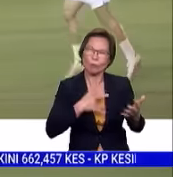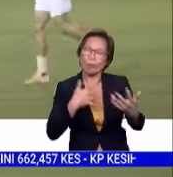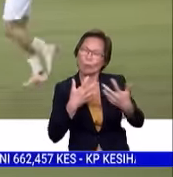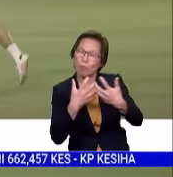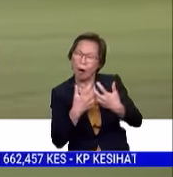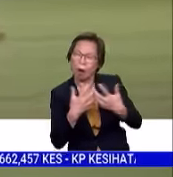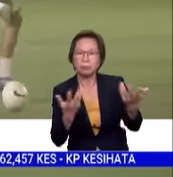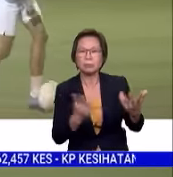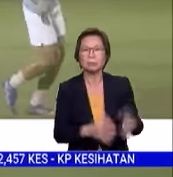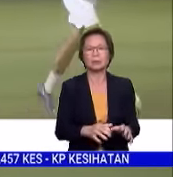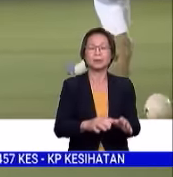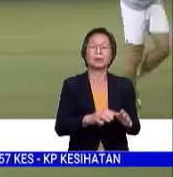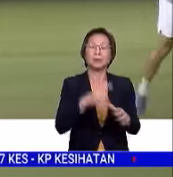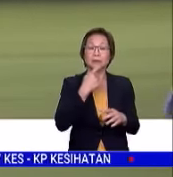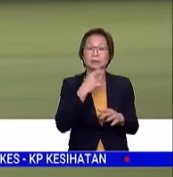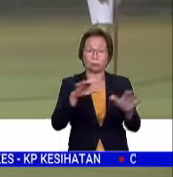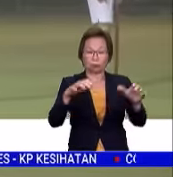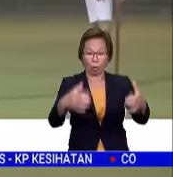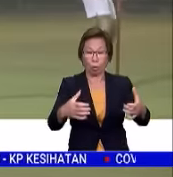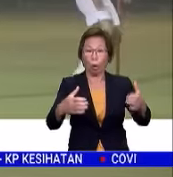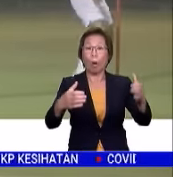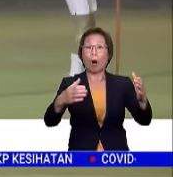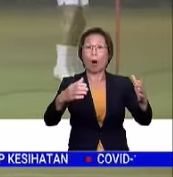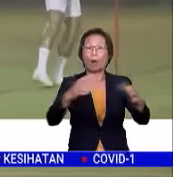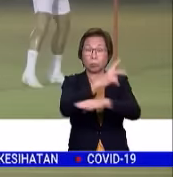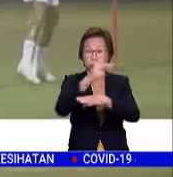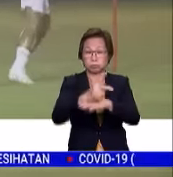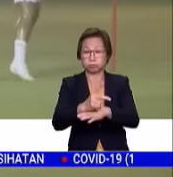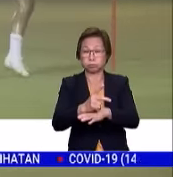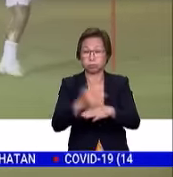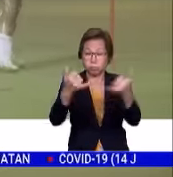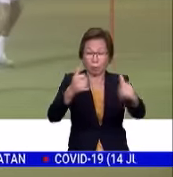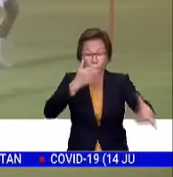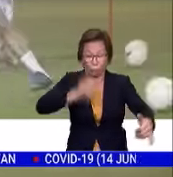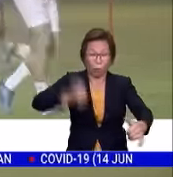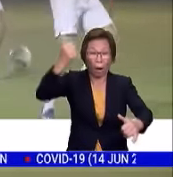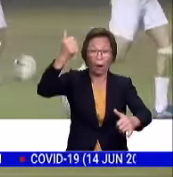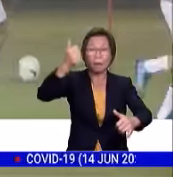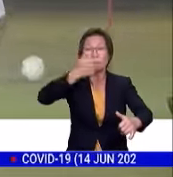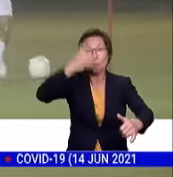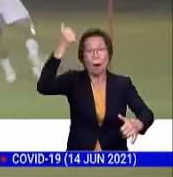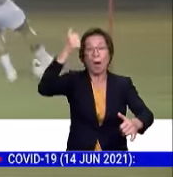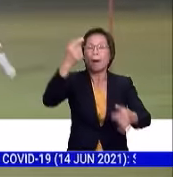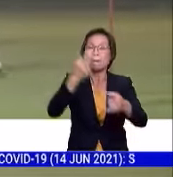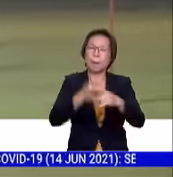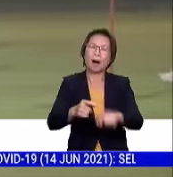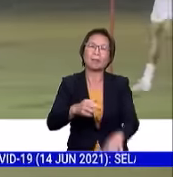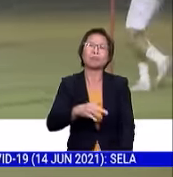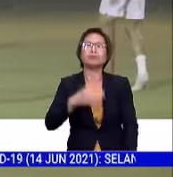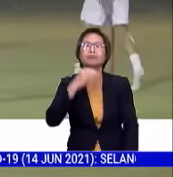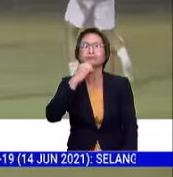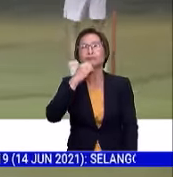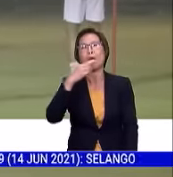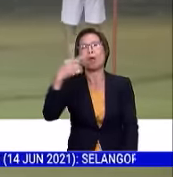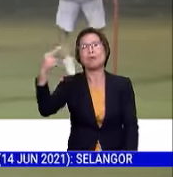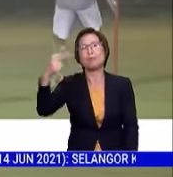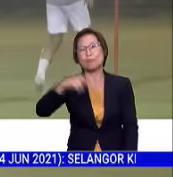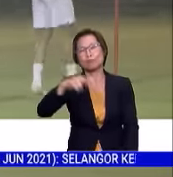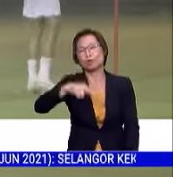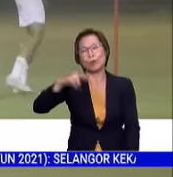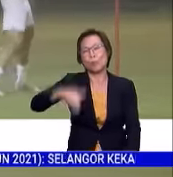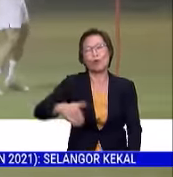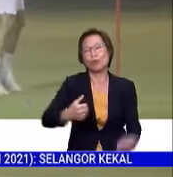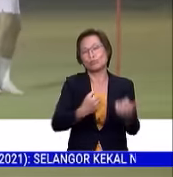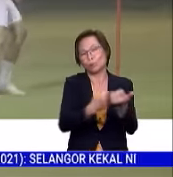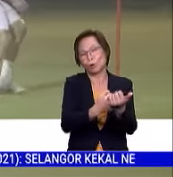Menurut Syahmi, skuad kebangsaan sentiasa memberikan yang terbaik dalam setiap perlawanan, namun rezeki belum menyebelahi mereka.